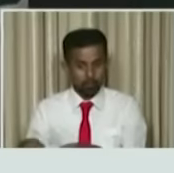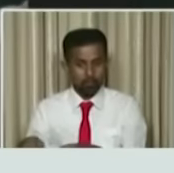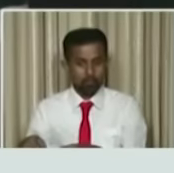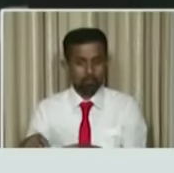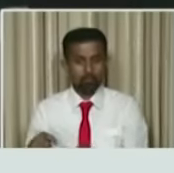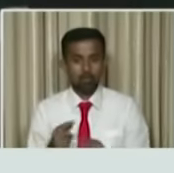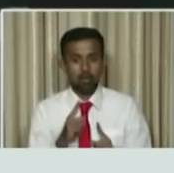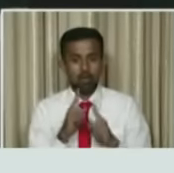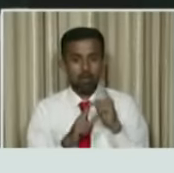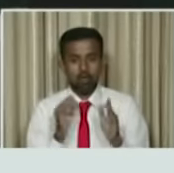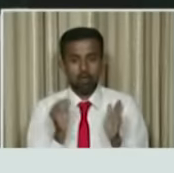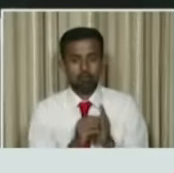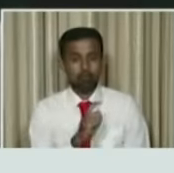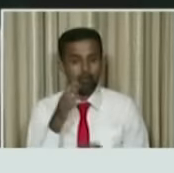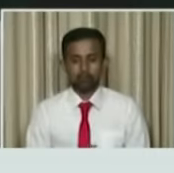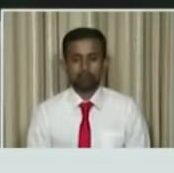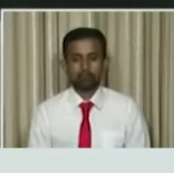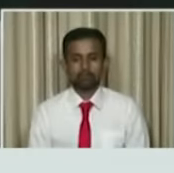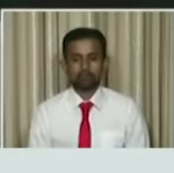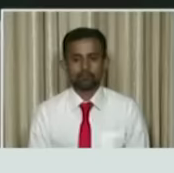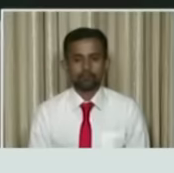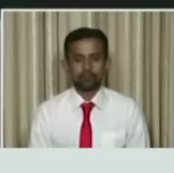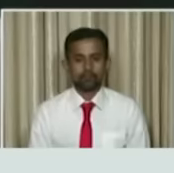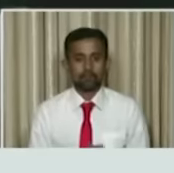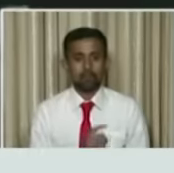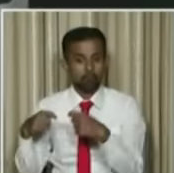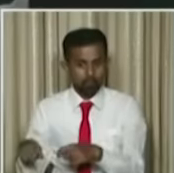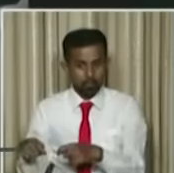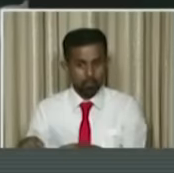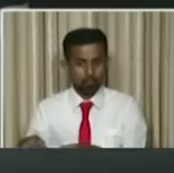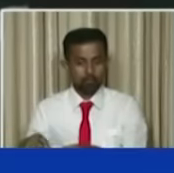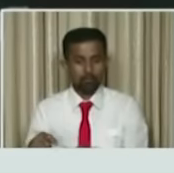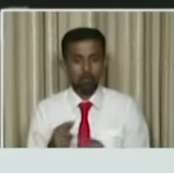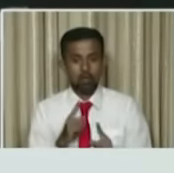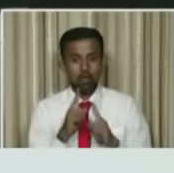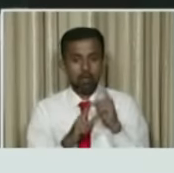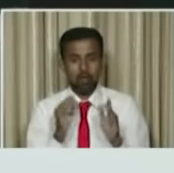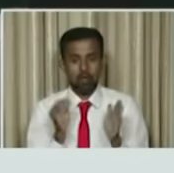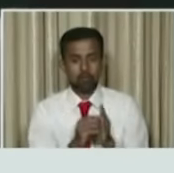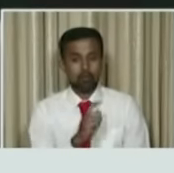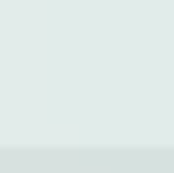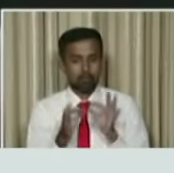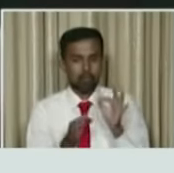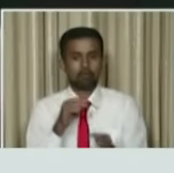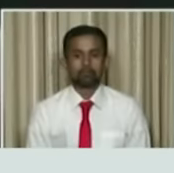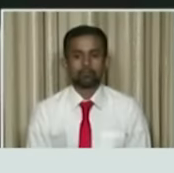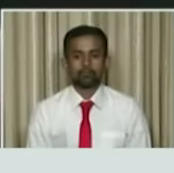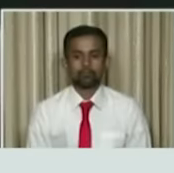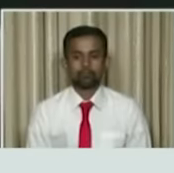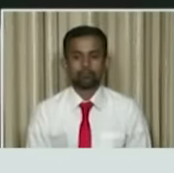ජනපතිට අමතක වූ දේ මතක් කරන සජිත් සමජීවී කතාවල සඳහන් වෙනවා ආදායමට සමාන ජීවිතා